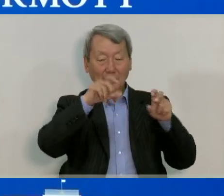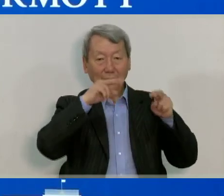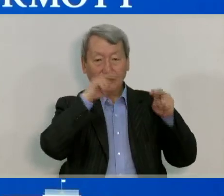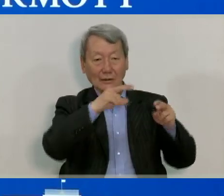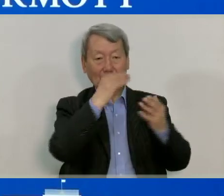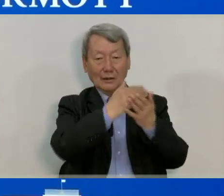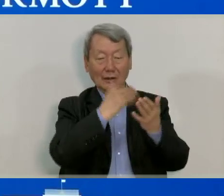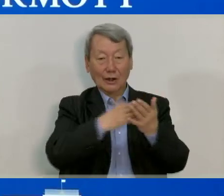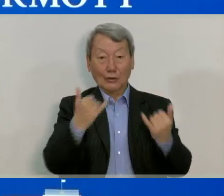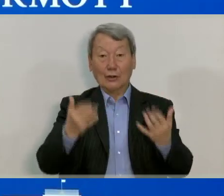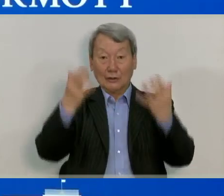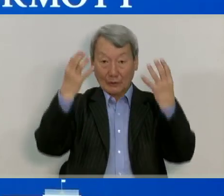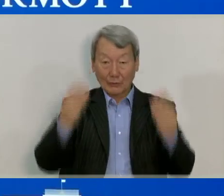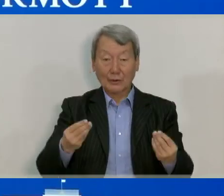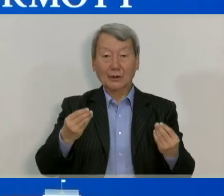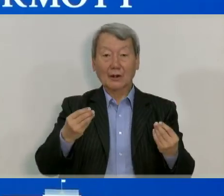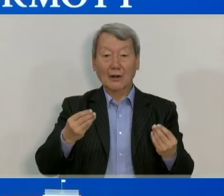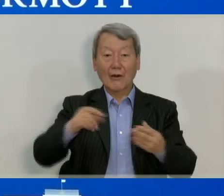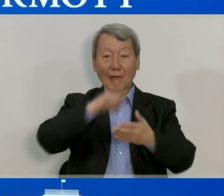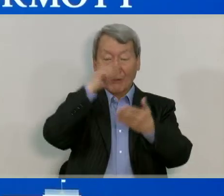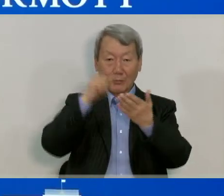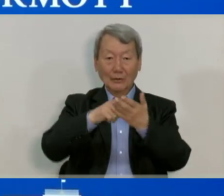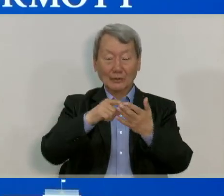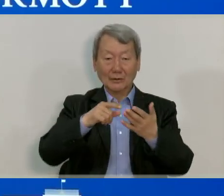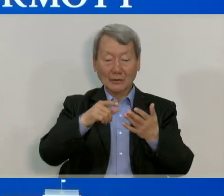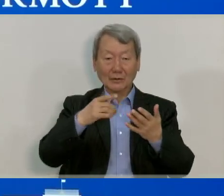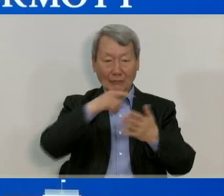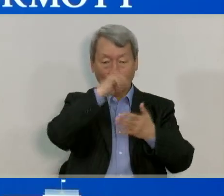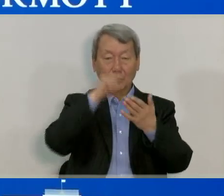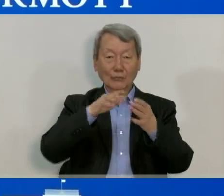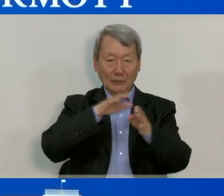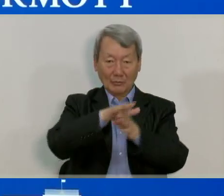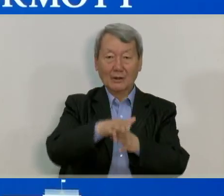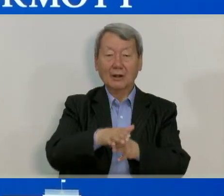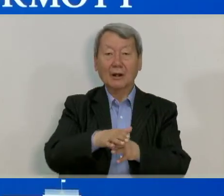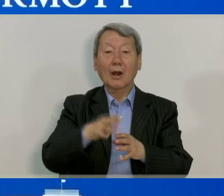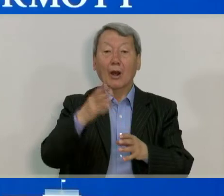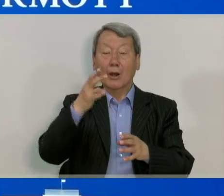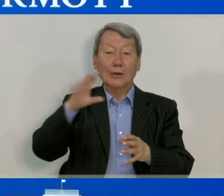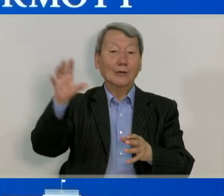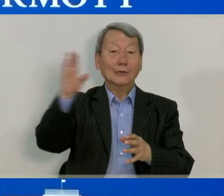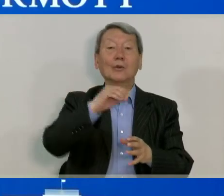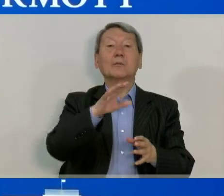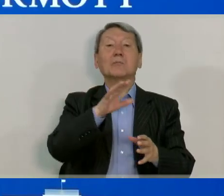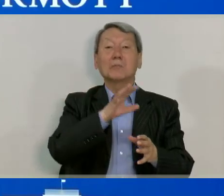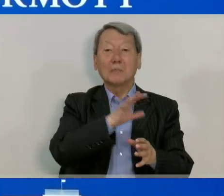режим, и на сегодня вот вопрос вот таким образом и решен. Все это было,